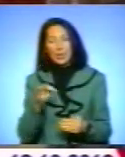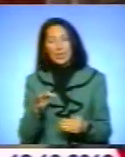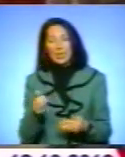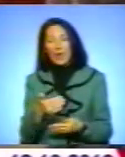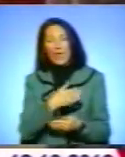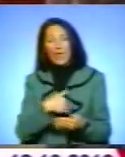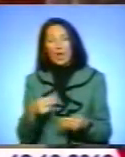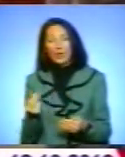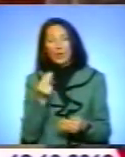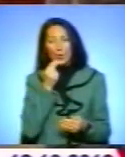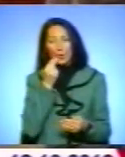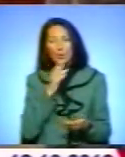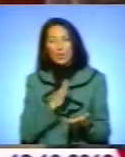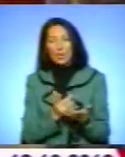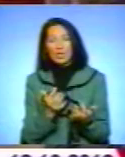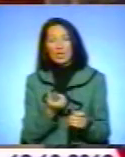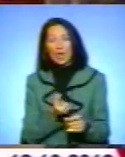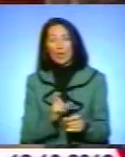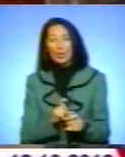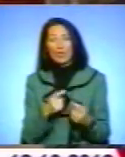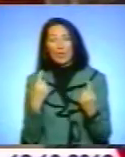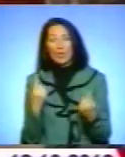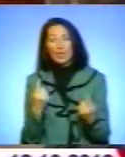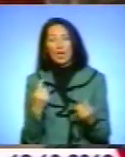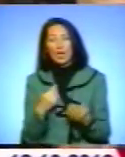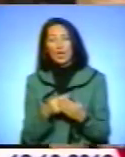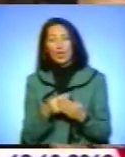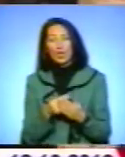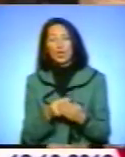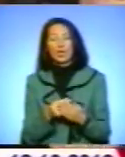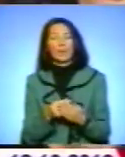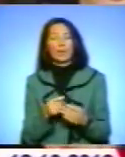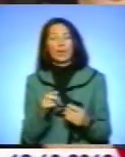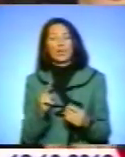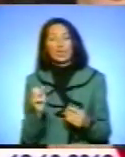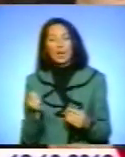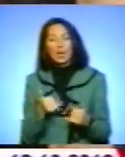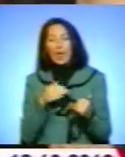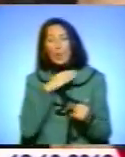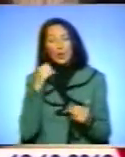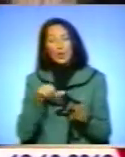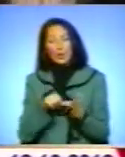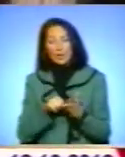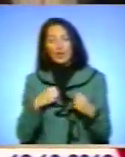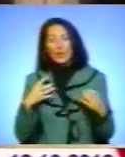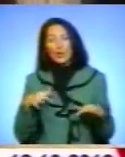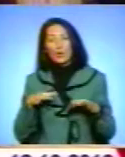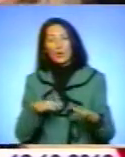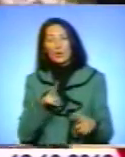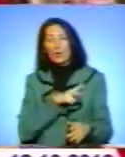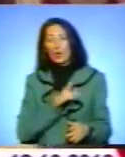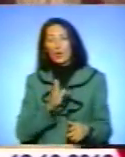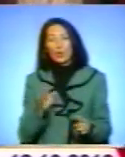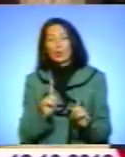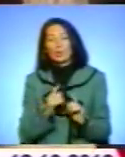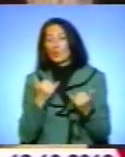валової продукції, це ще є дуже великий бюджетний чинник. Для багатьох учасників святкового дійства нагороди стали сюрпризами